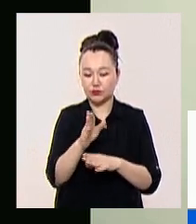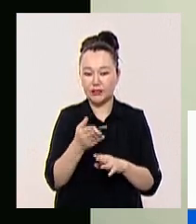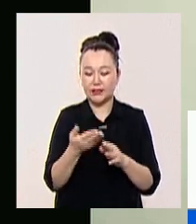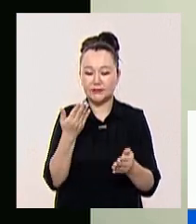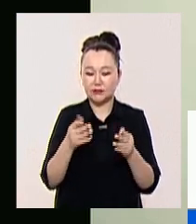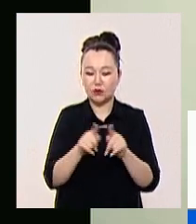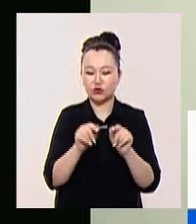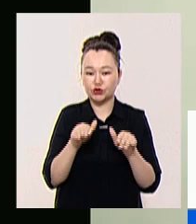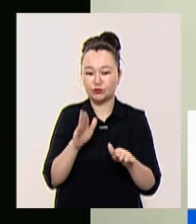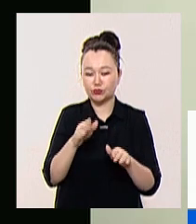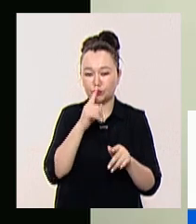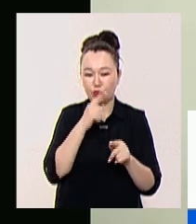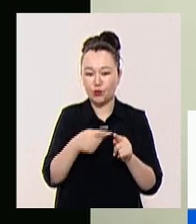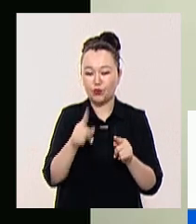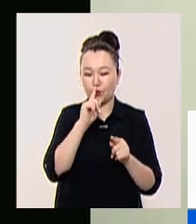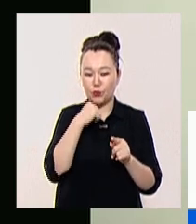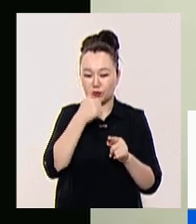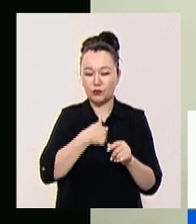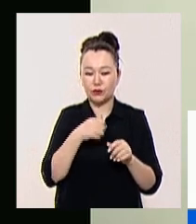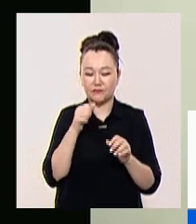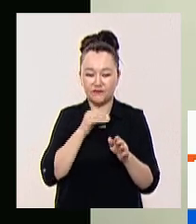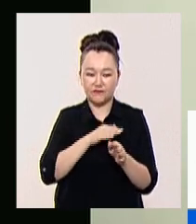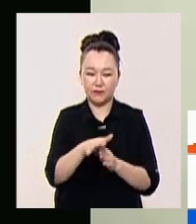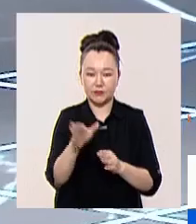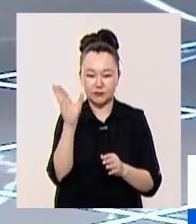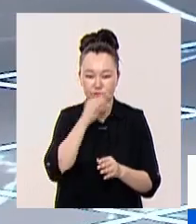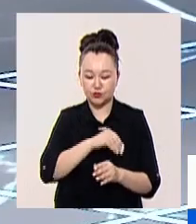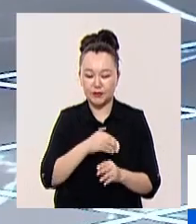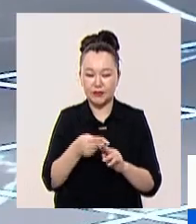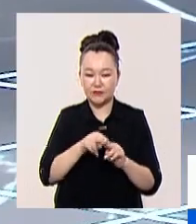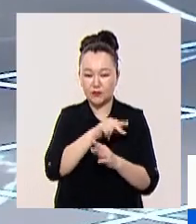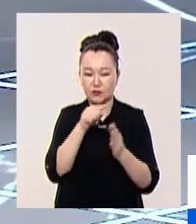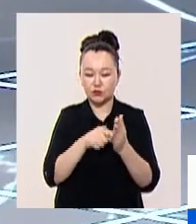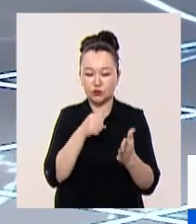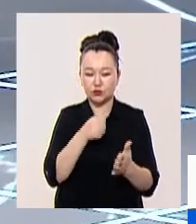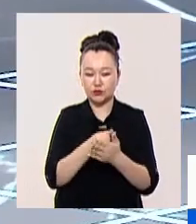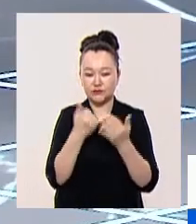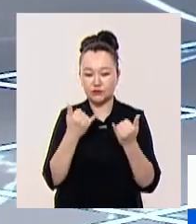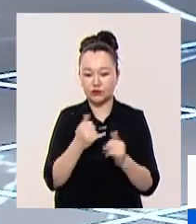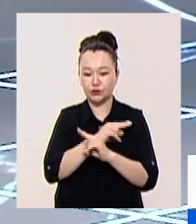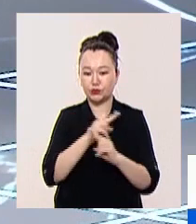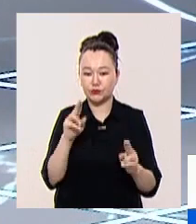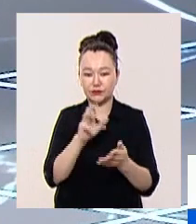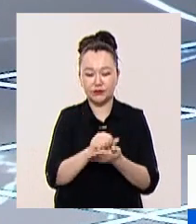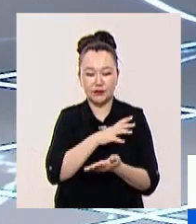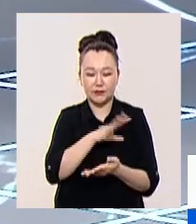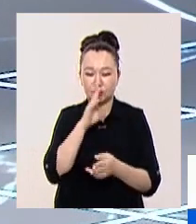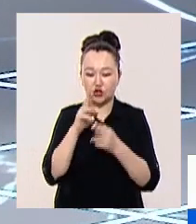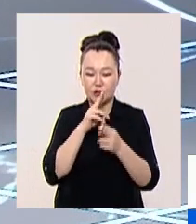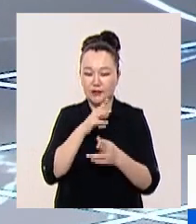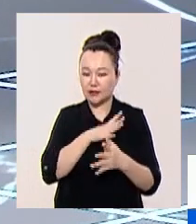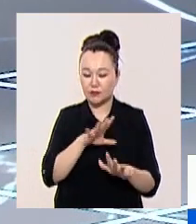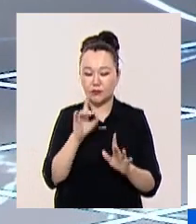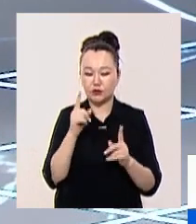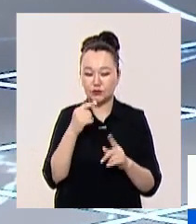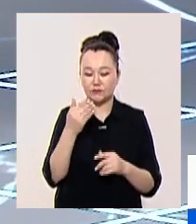решение примется, то в течение года мы сможем это воплотить в реальность. То есть вы этим вопросом до сегодняшнего дня не занимались, жалобы не поступали? И